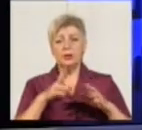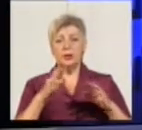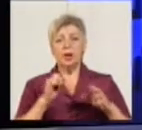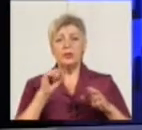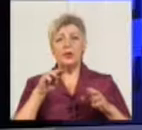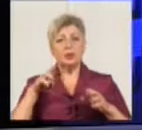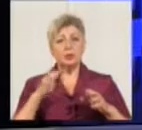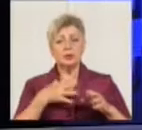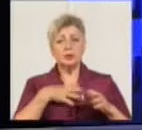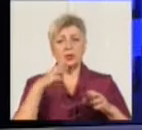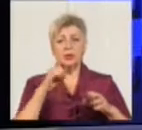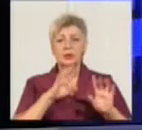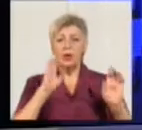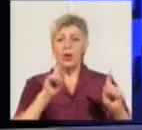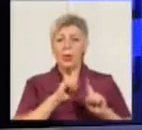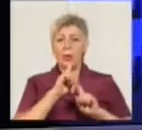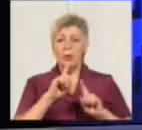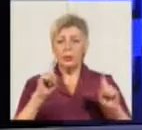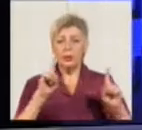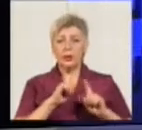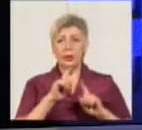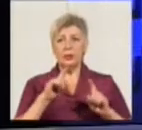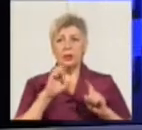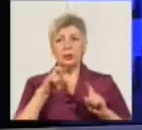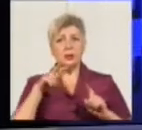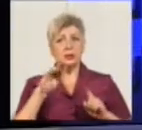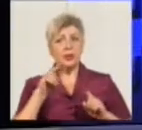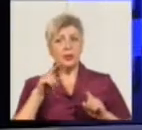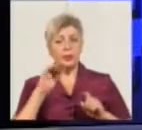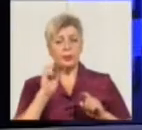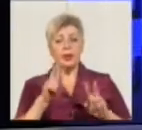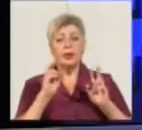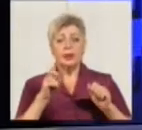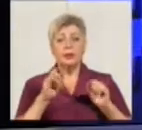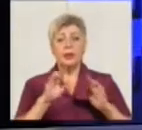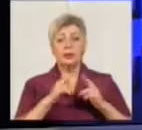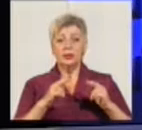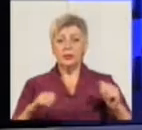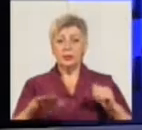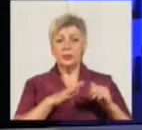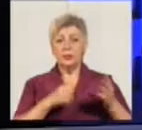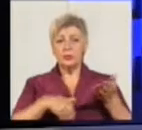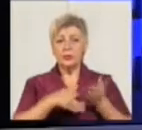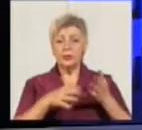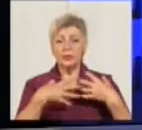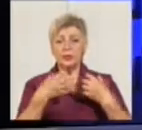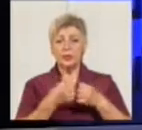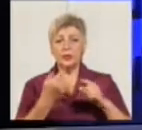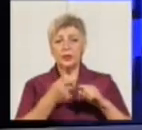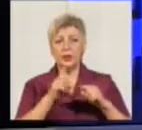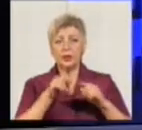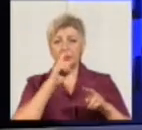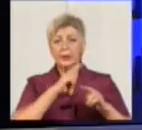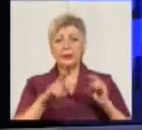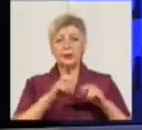позивним «Міф». Про те, як вшановують пам'ять загиблих на Дніпропетровщині, як допомагають родинам, які втратили на війні батька,